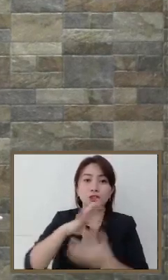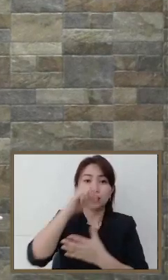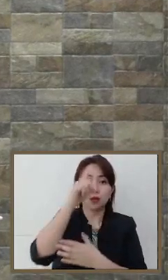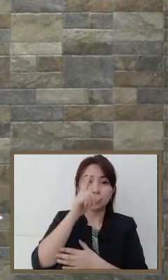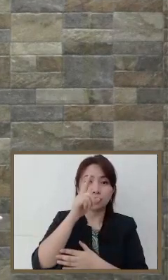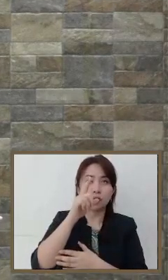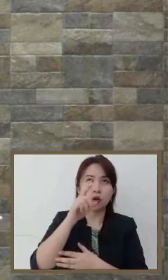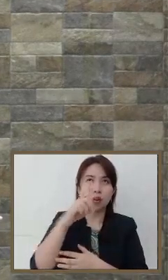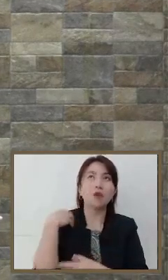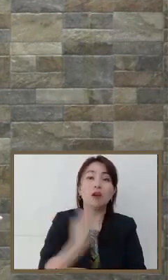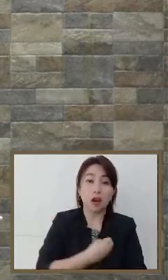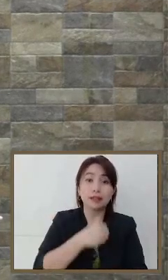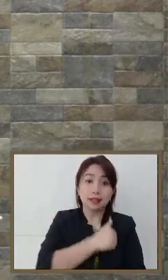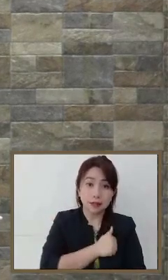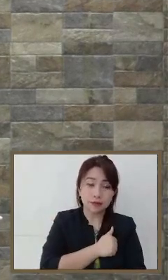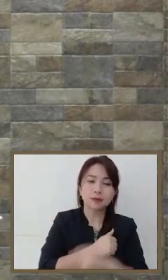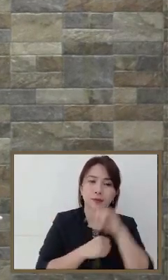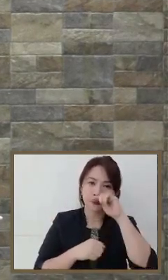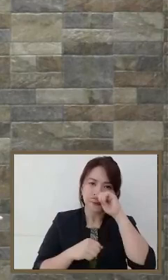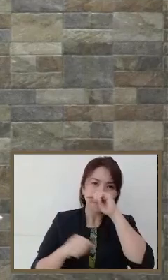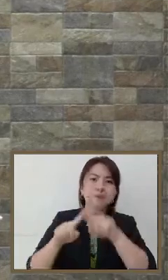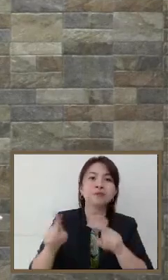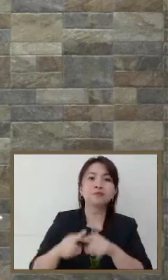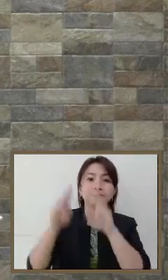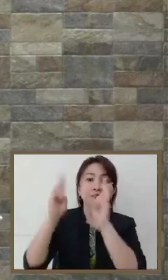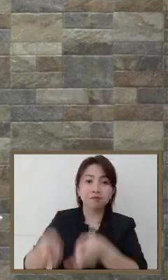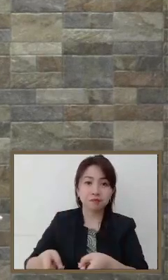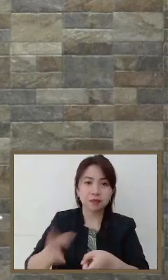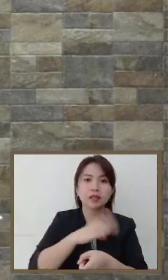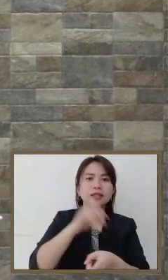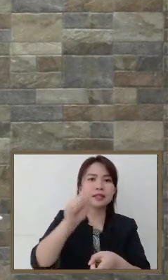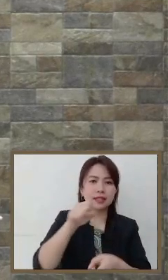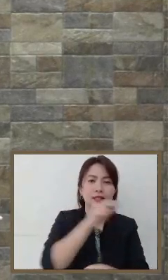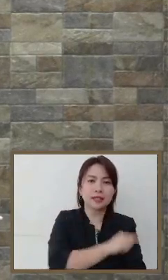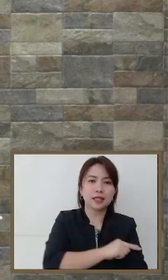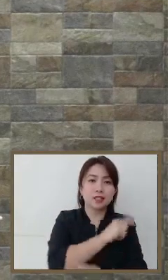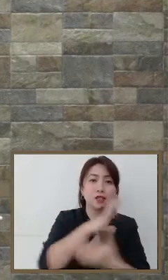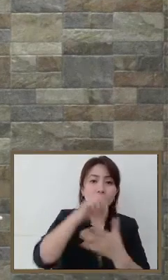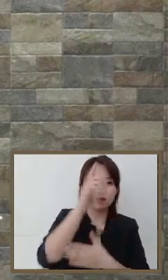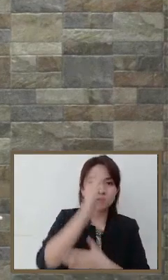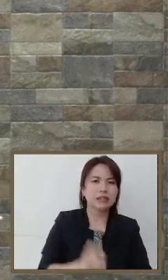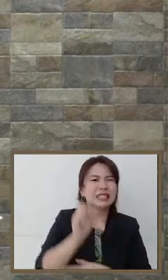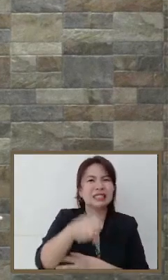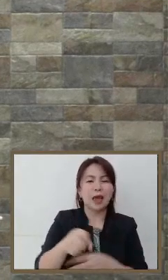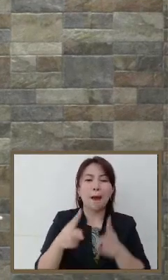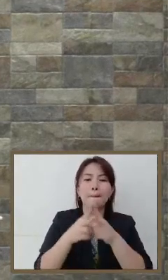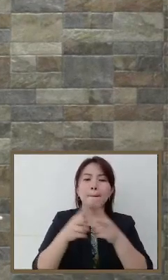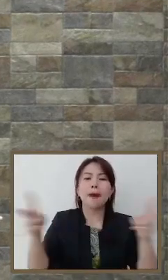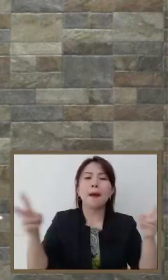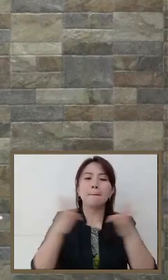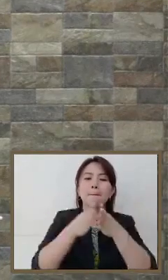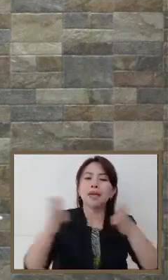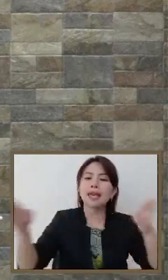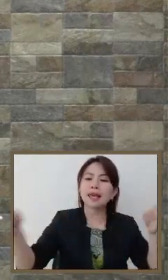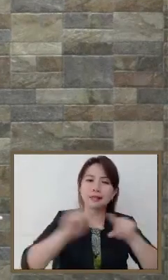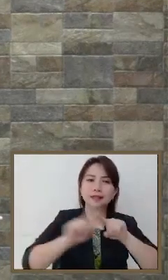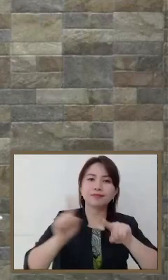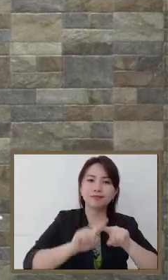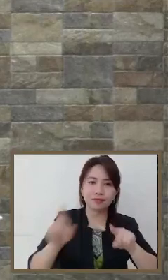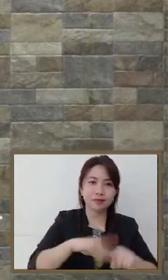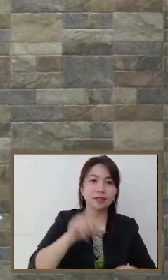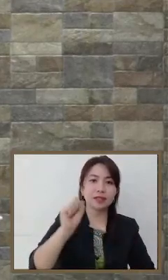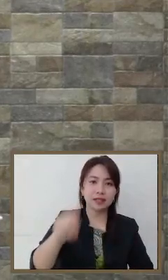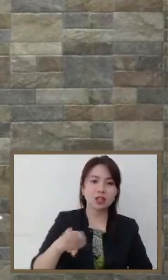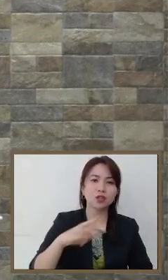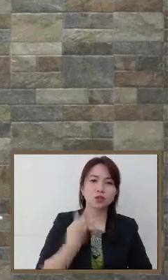at nature ng Diyos ay malayong maganda ang nature ng Diyos at malayong mas magandang ang nature ng